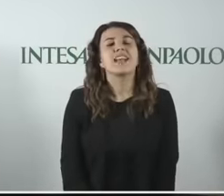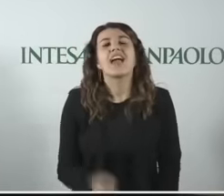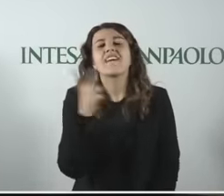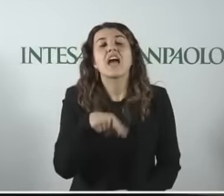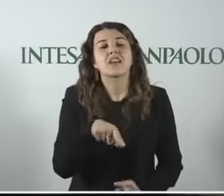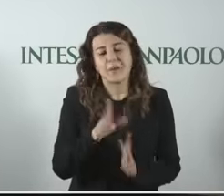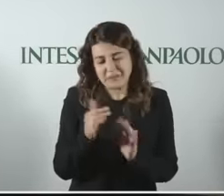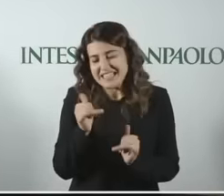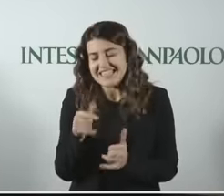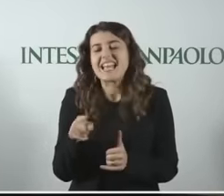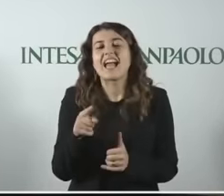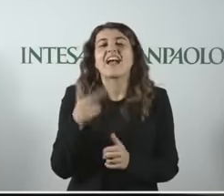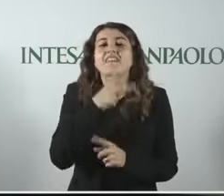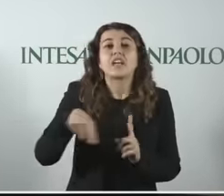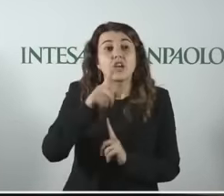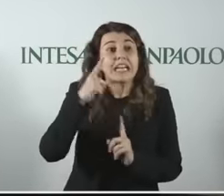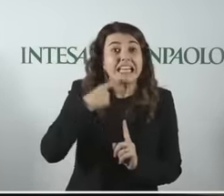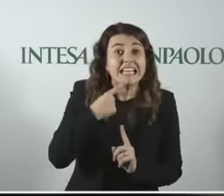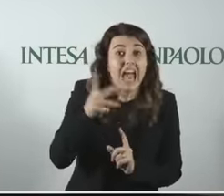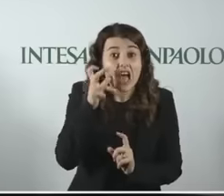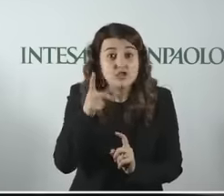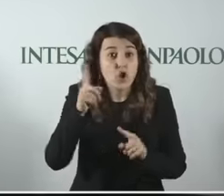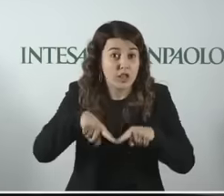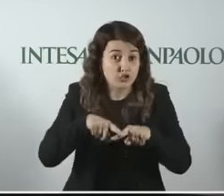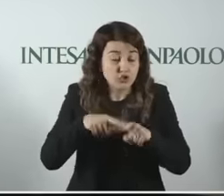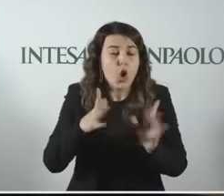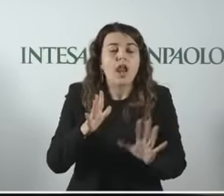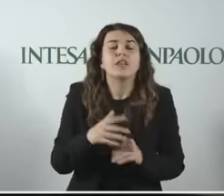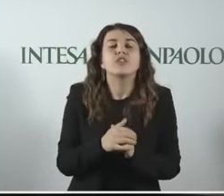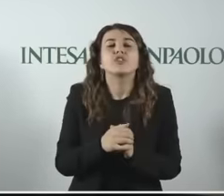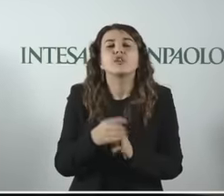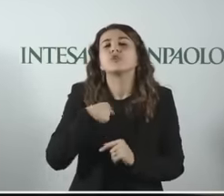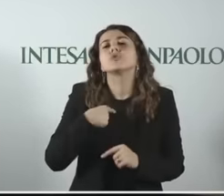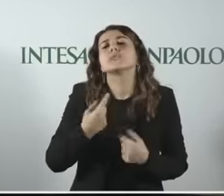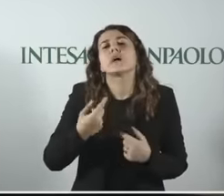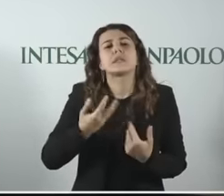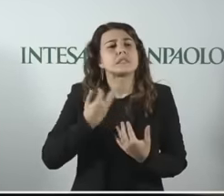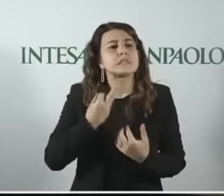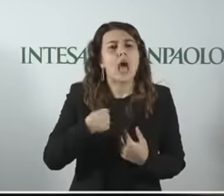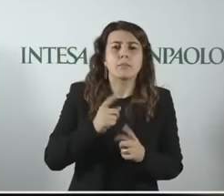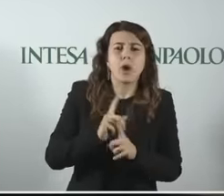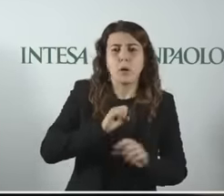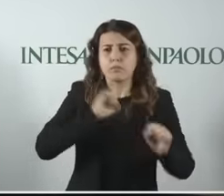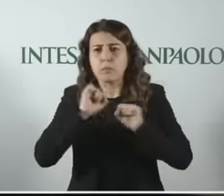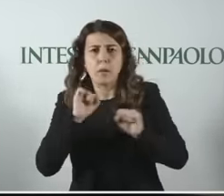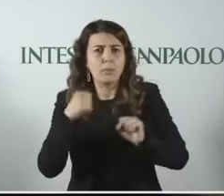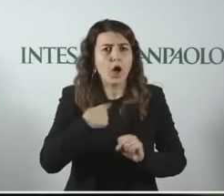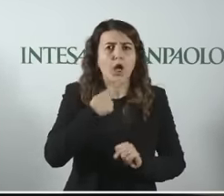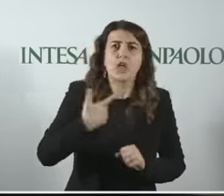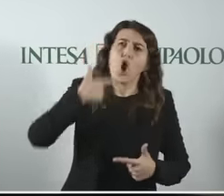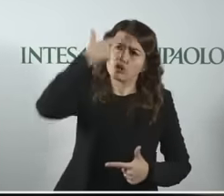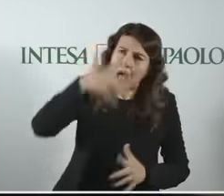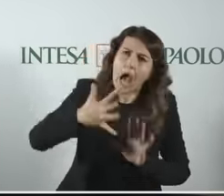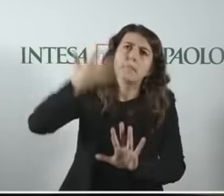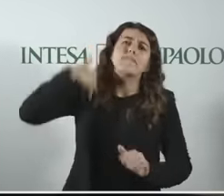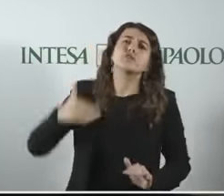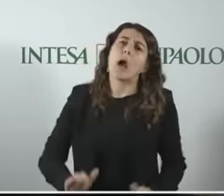quest'altra cosa che voi non sapete se mi se ci ascoltate naturalmente che io sembra che vada giù sparato dicendo cose che ho sempre saputo fin